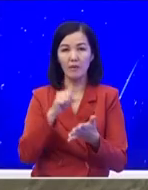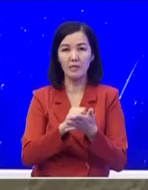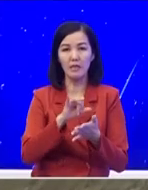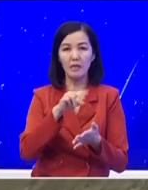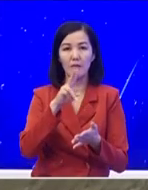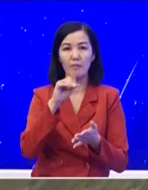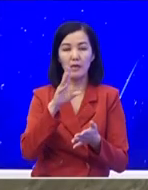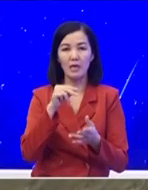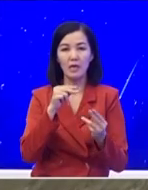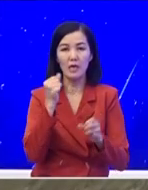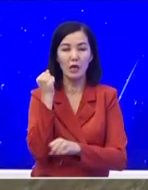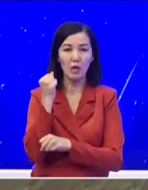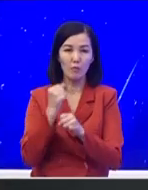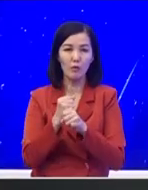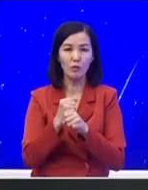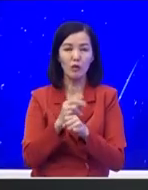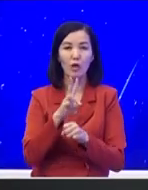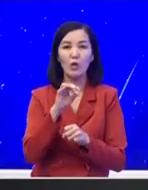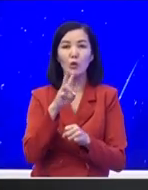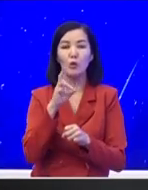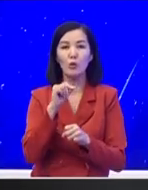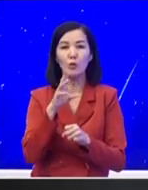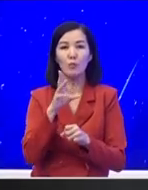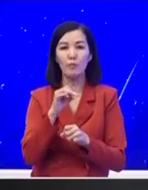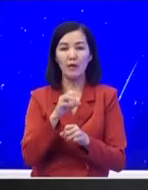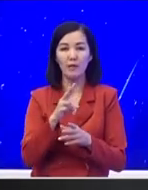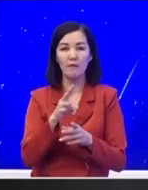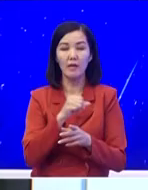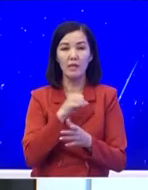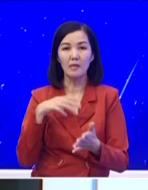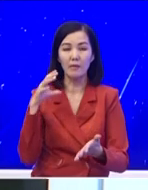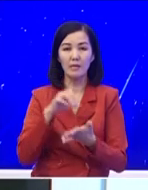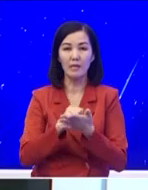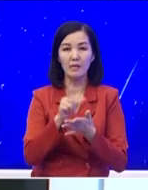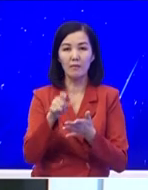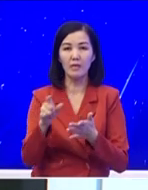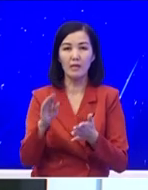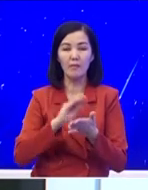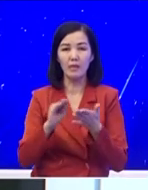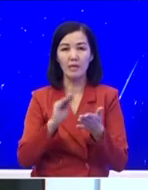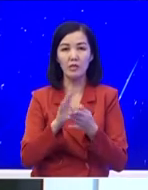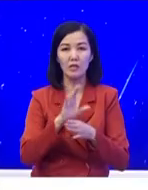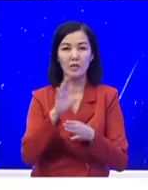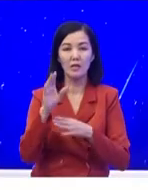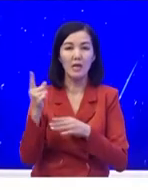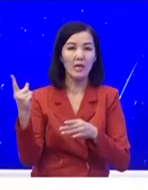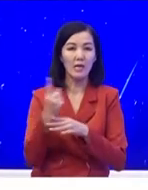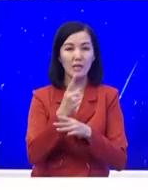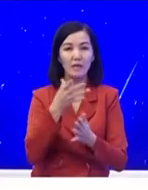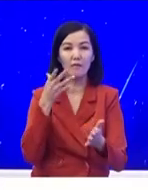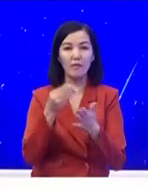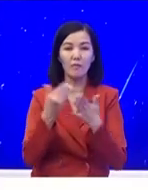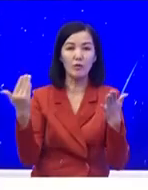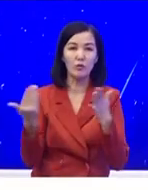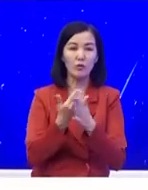наемные рабочие. Биржан Нурымбетов также отметил, что неформально самозанятым гражданам для подачи заявки на единовременную выплату